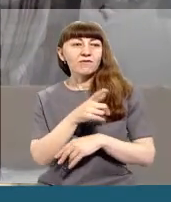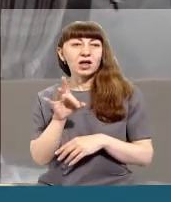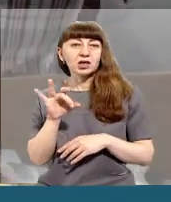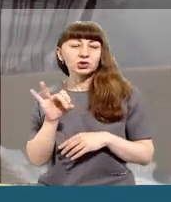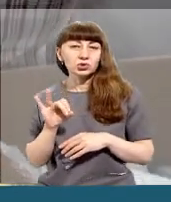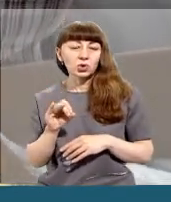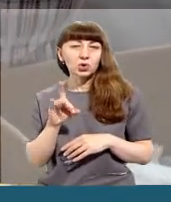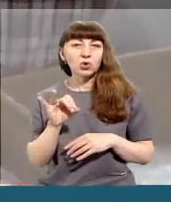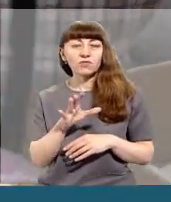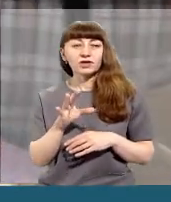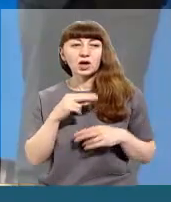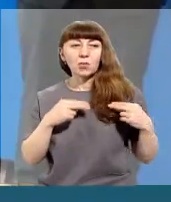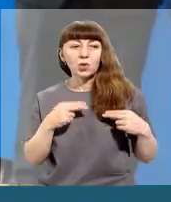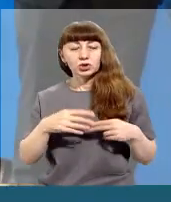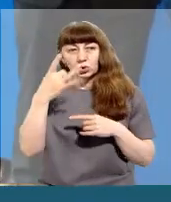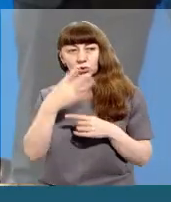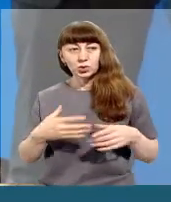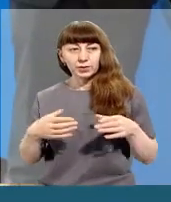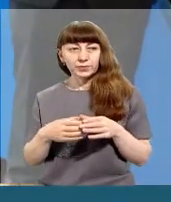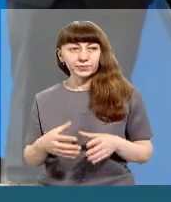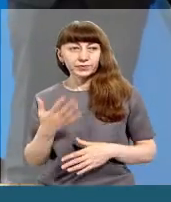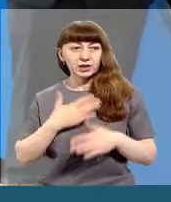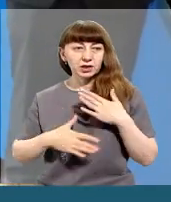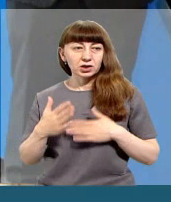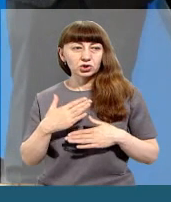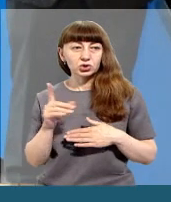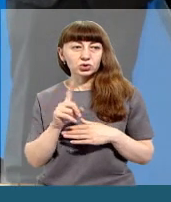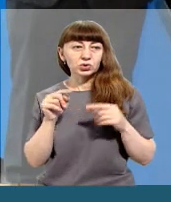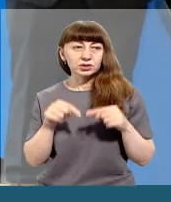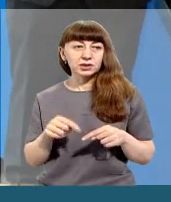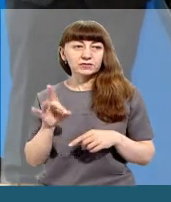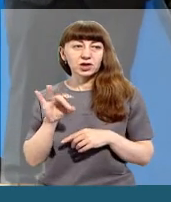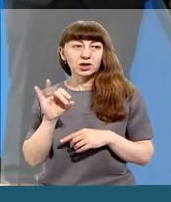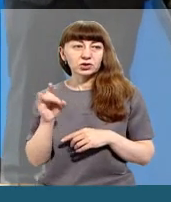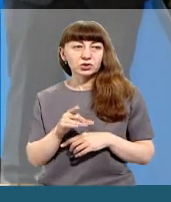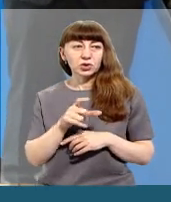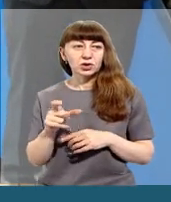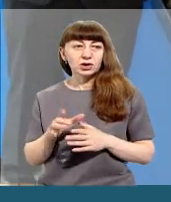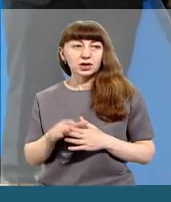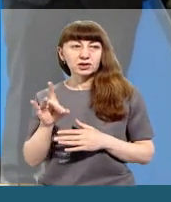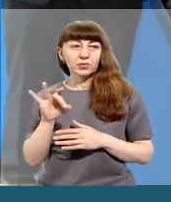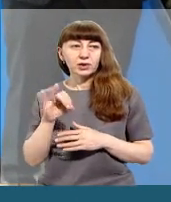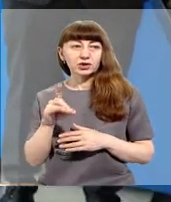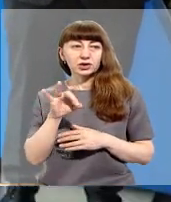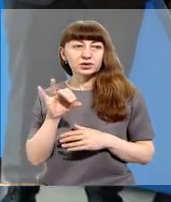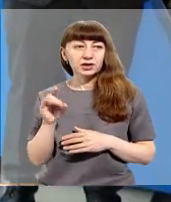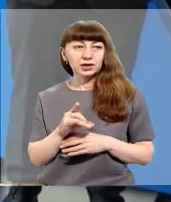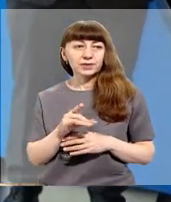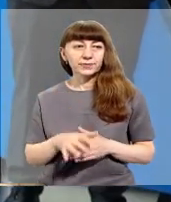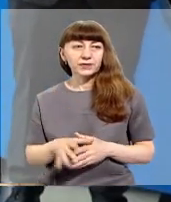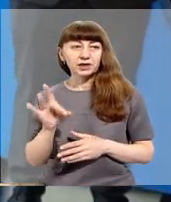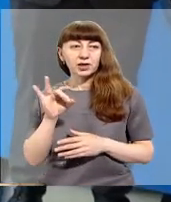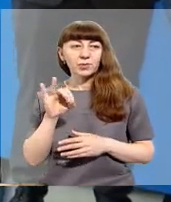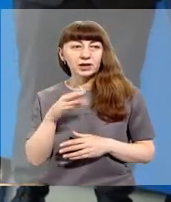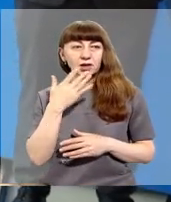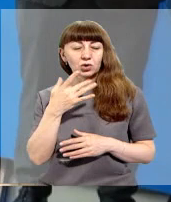деятельности этнокультурных объединений. Меня очень радует то, что сейчас наши волонтеры именно Ассамблеи Жастары, в целом волонтеры от Ассамблеи народа Казахстана, в